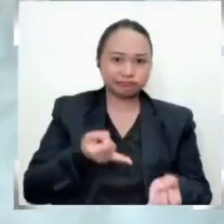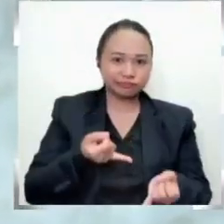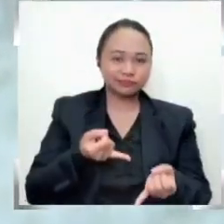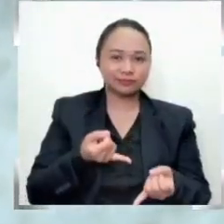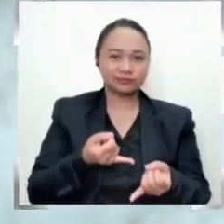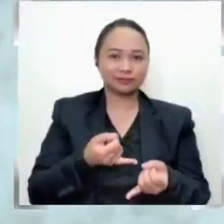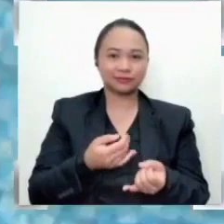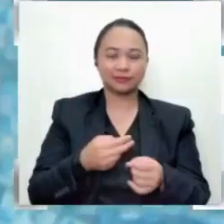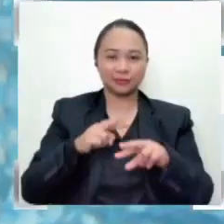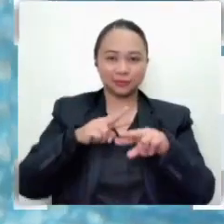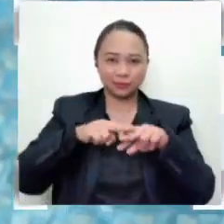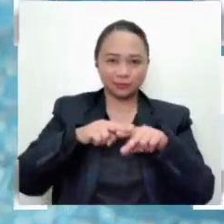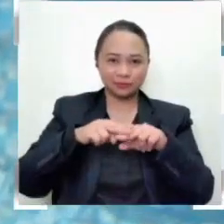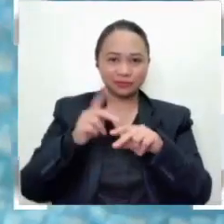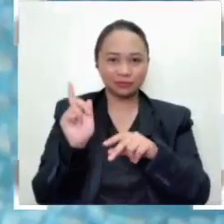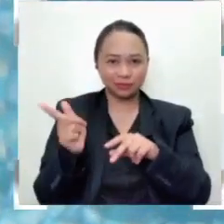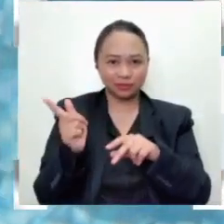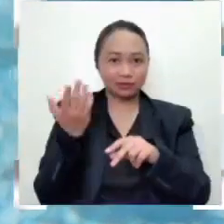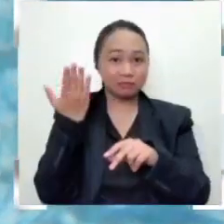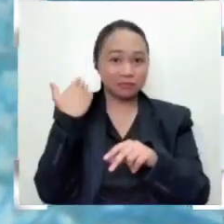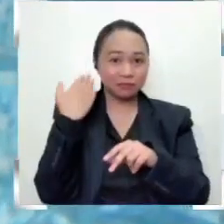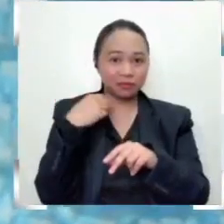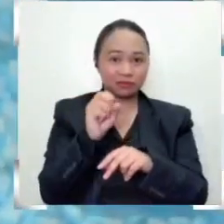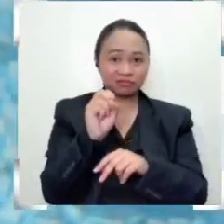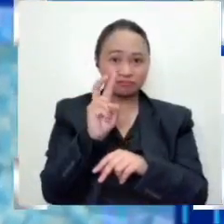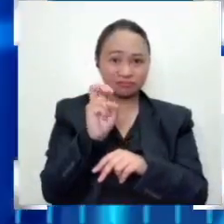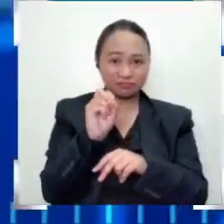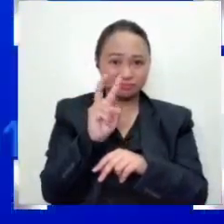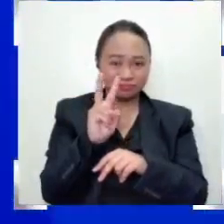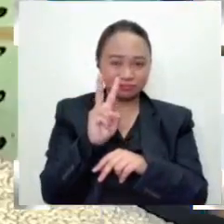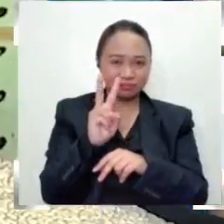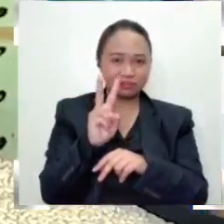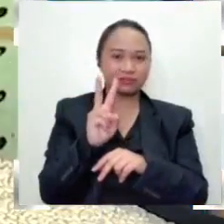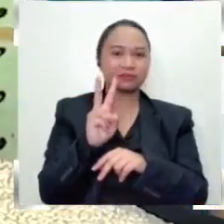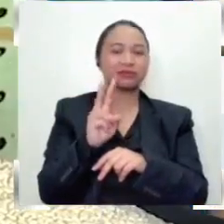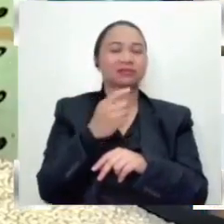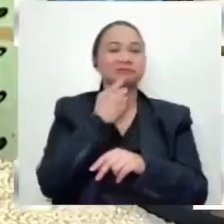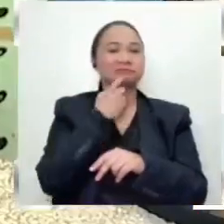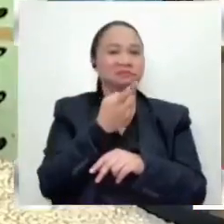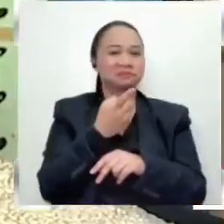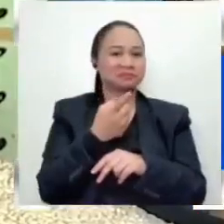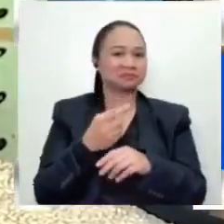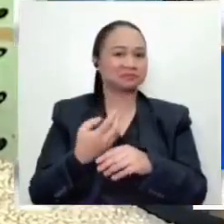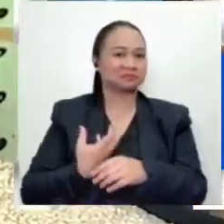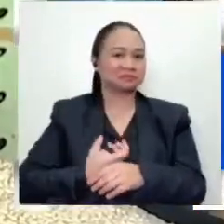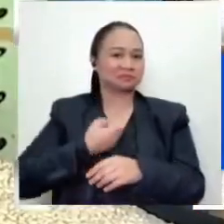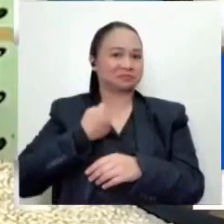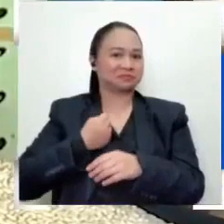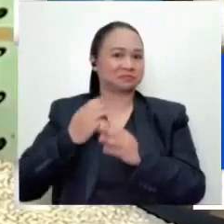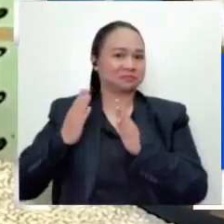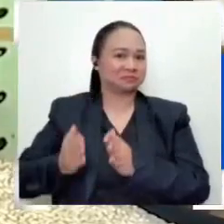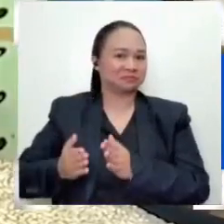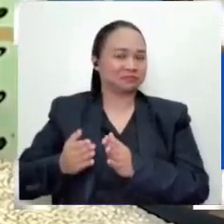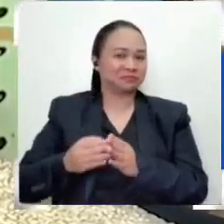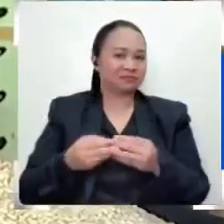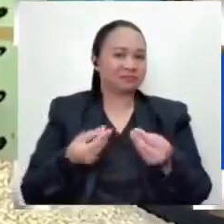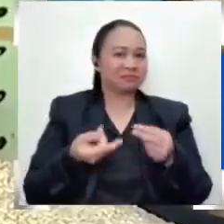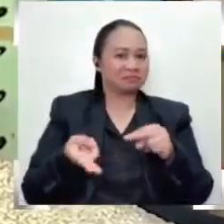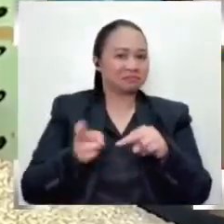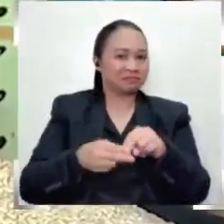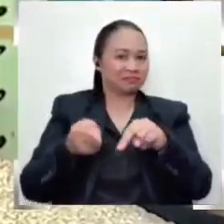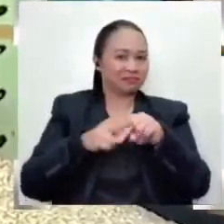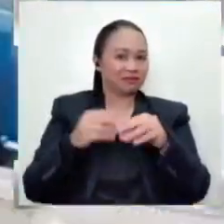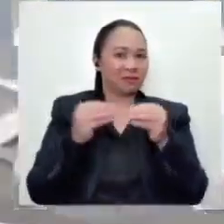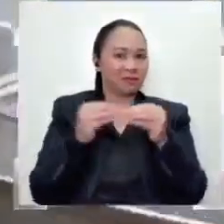12 pesos. Sabi raw ng kanilang supplier, magmamahal pa. Bakit daw? Hindi po namin, hindi na po sinabi. Yun lang sabi